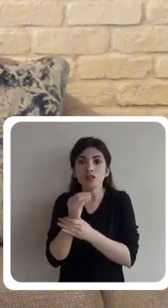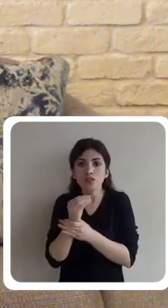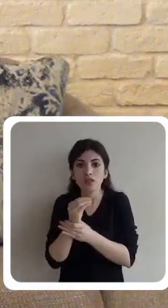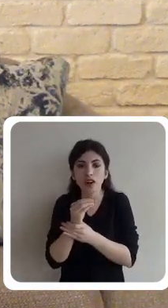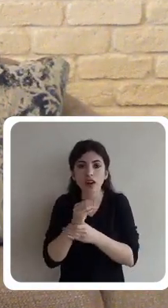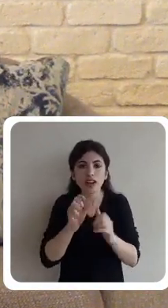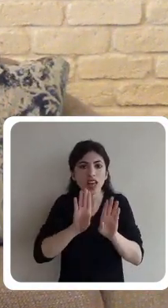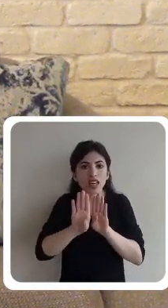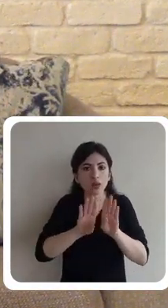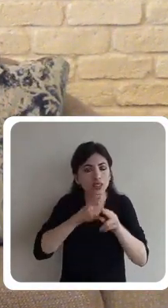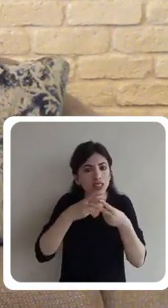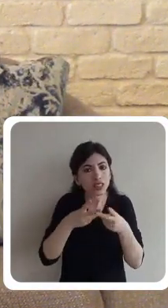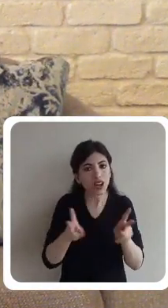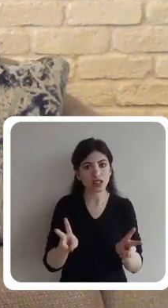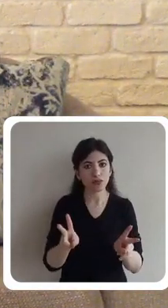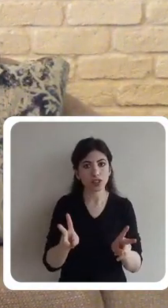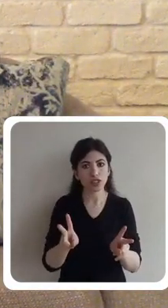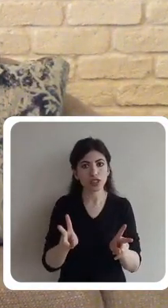Fare deliğinden korkarak çıkmış.